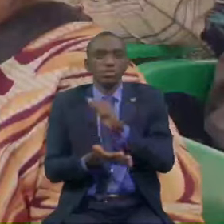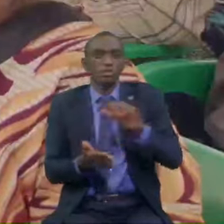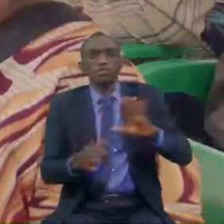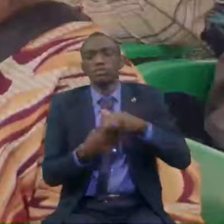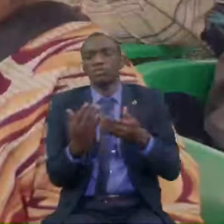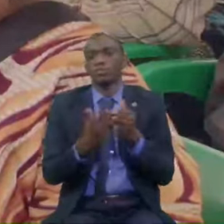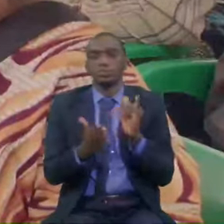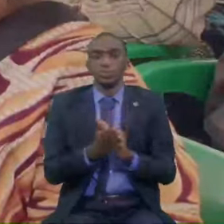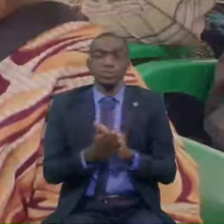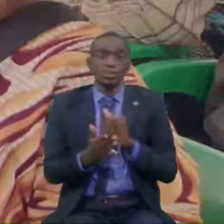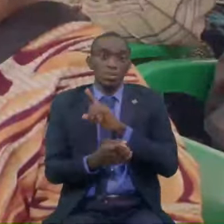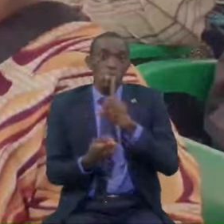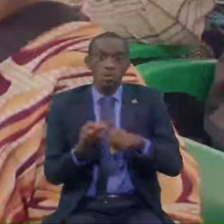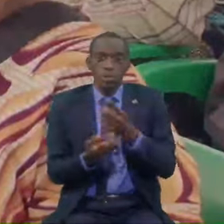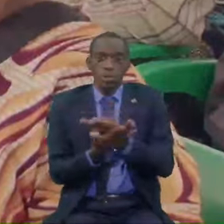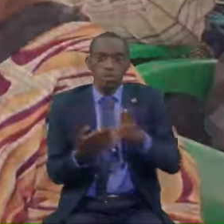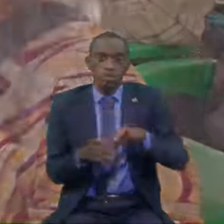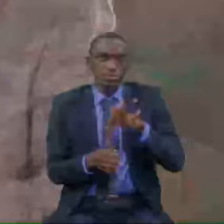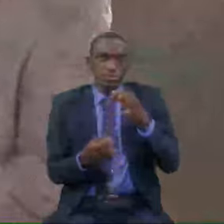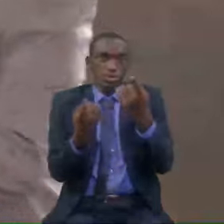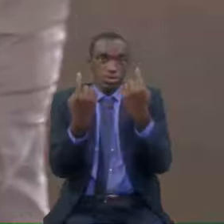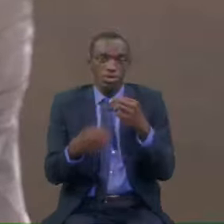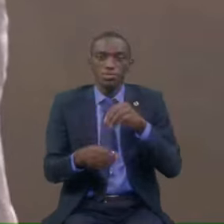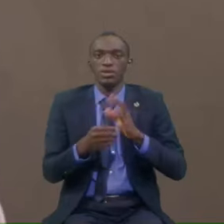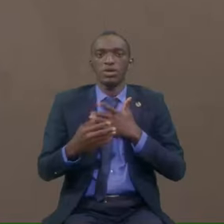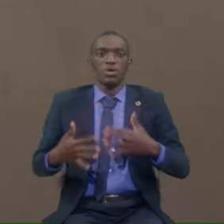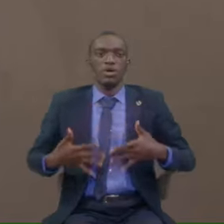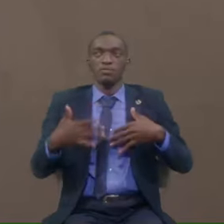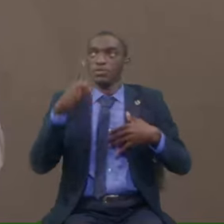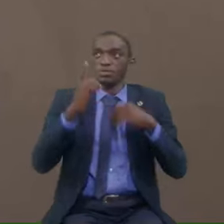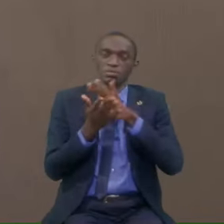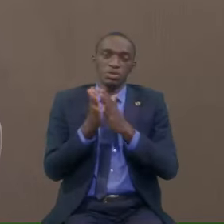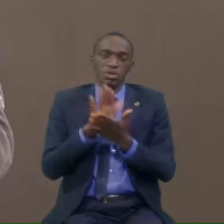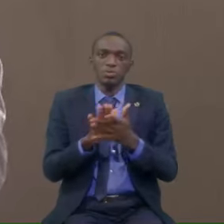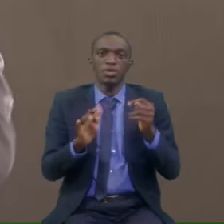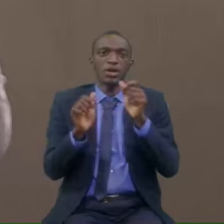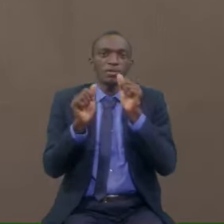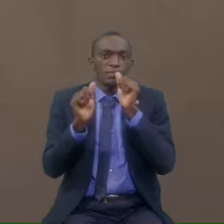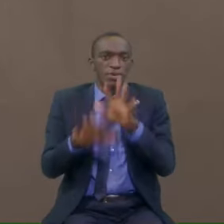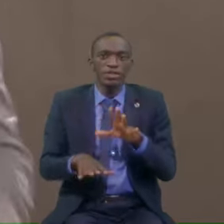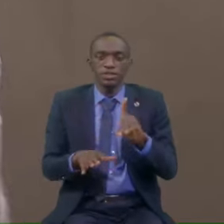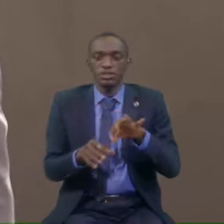Quand le Saint-Esprit vient dans nos vies et devient l'Esprit béni,